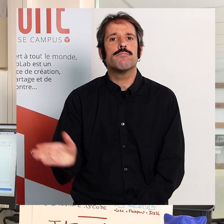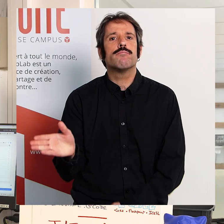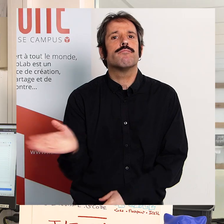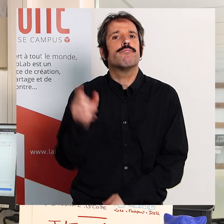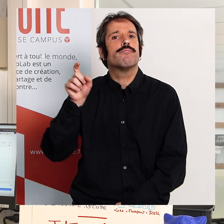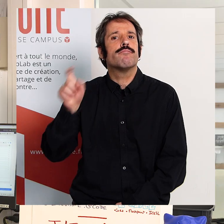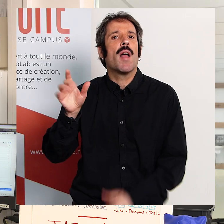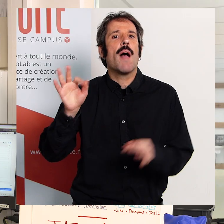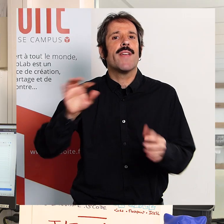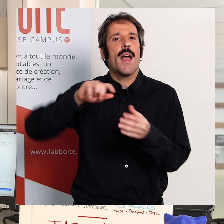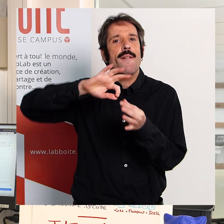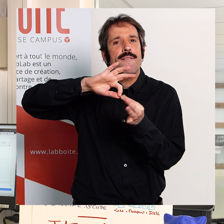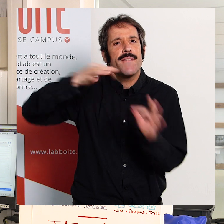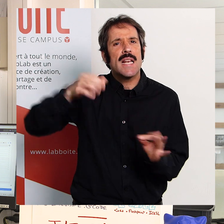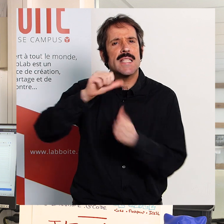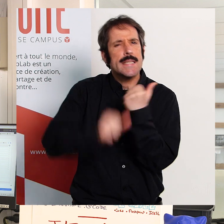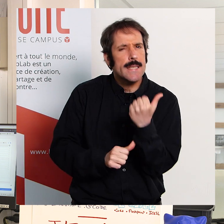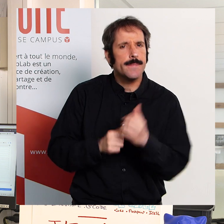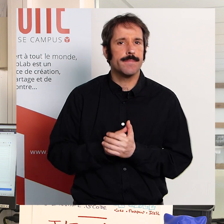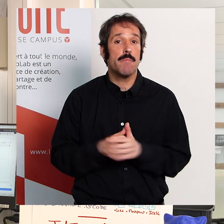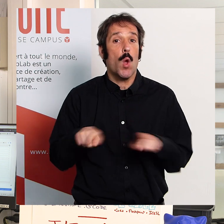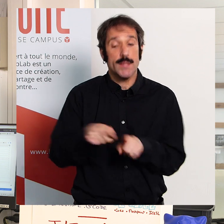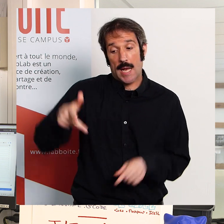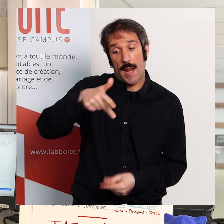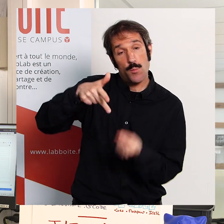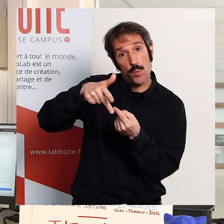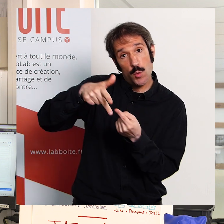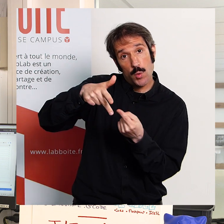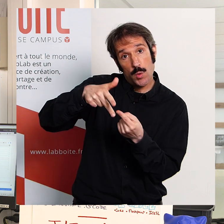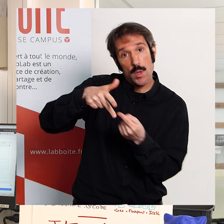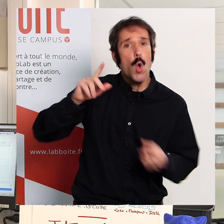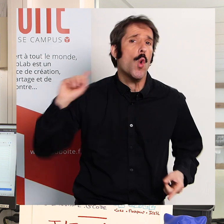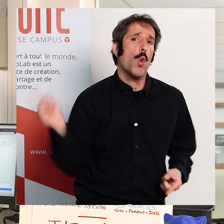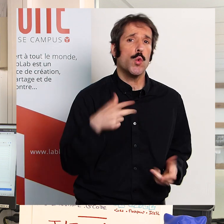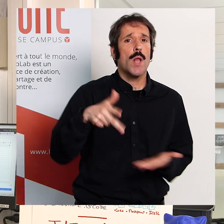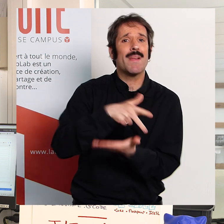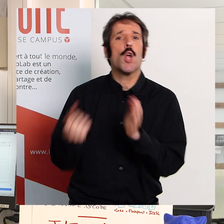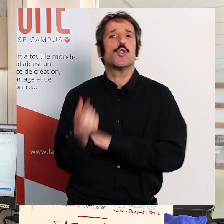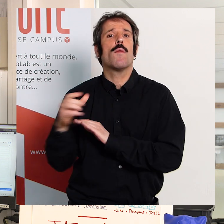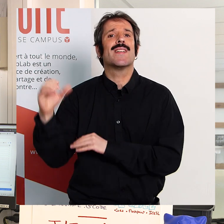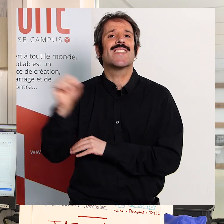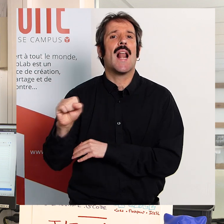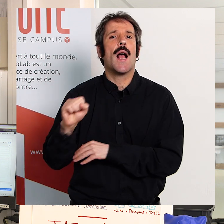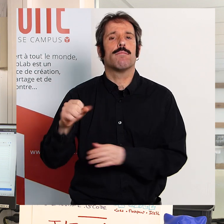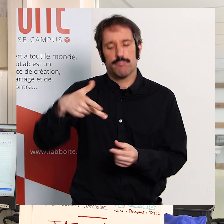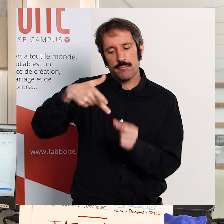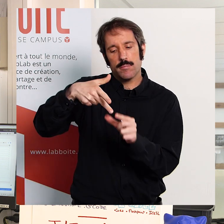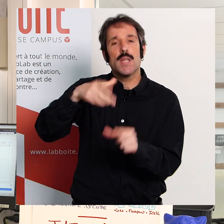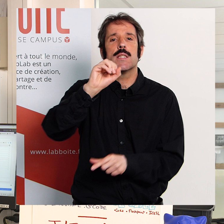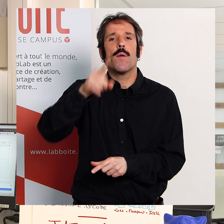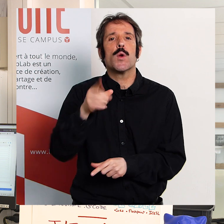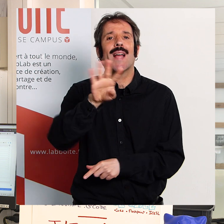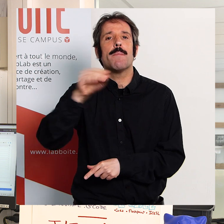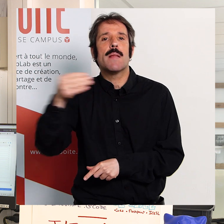Le bouton suivant concerne votre fil et la buse. Toutes les imprimantes sauf la Scalar possèdent une buse